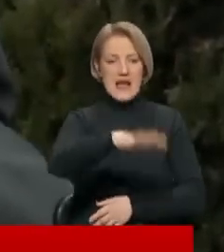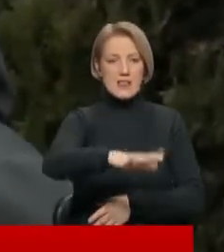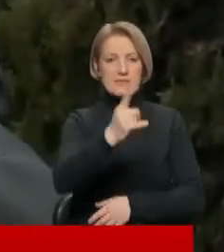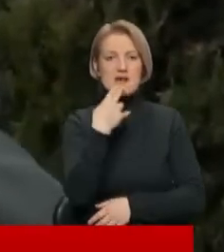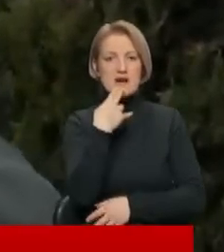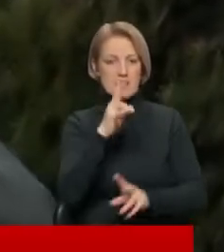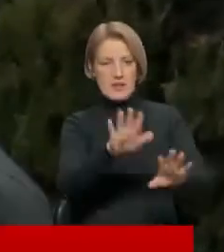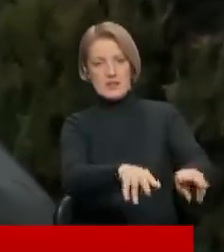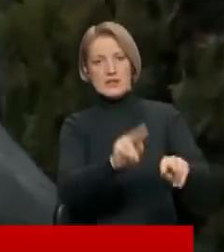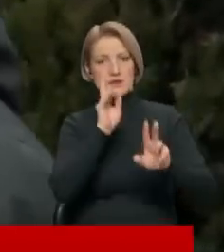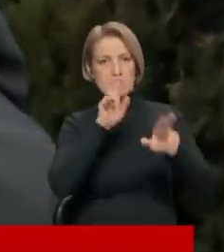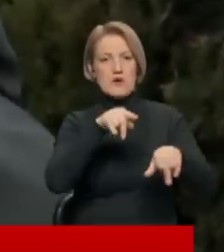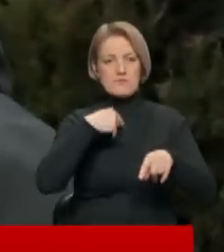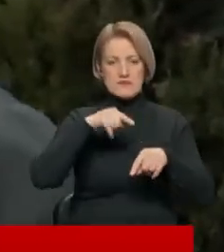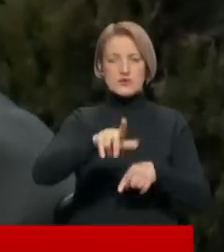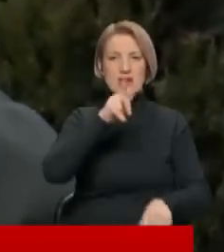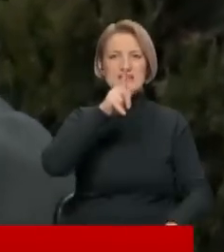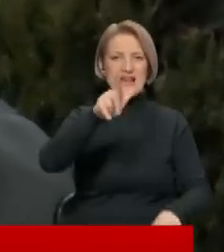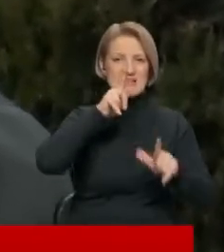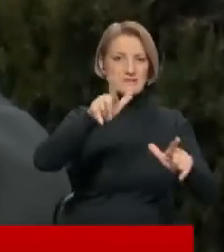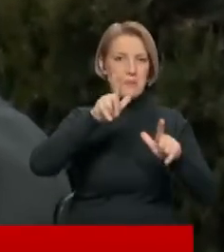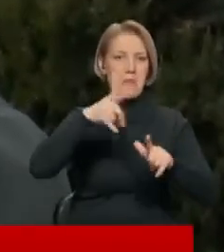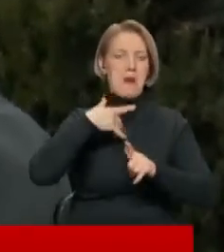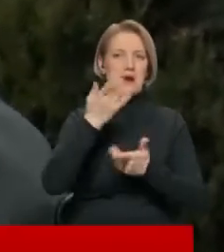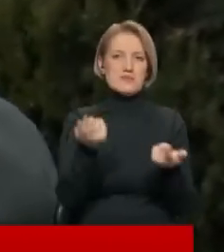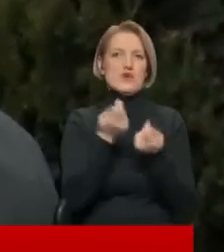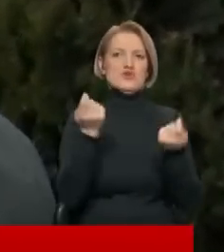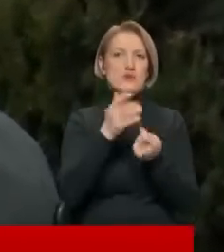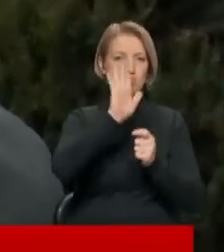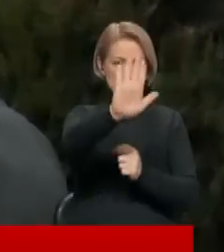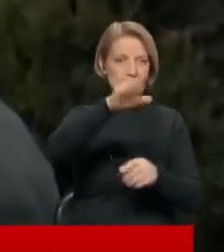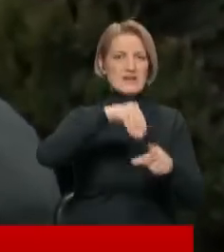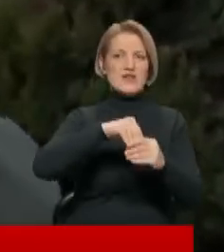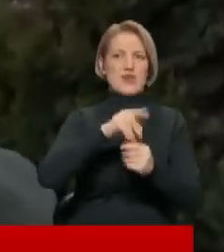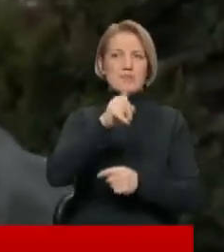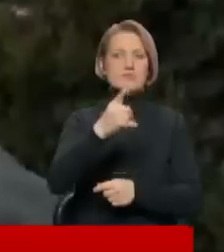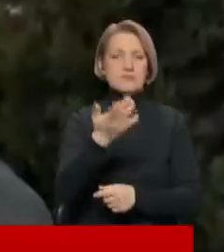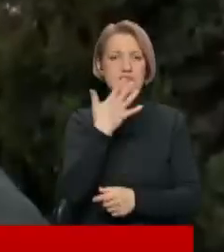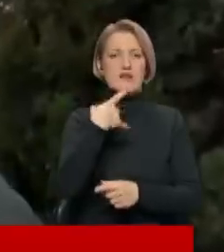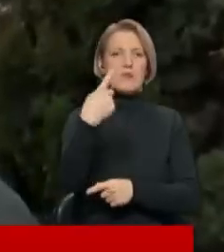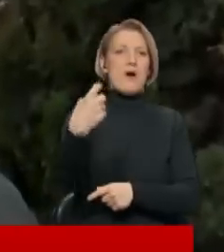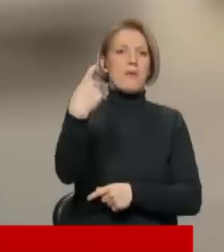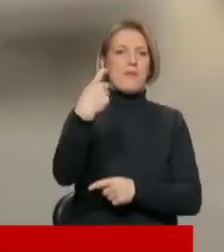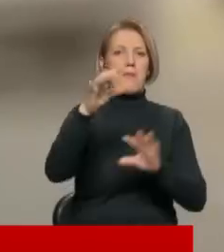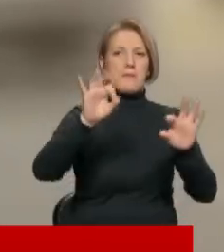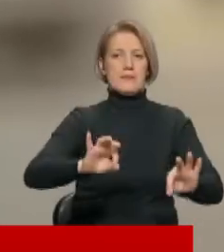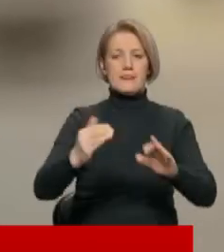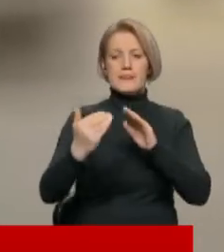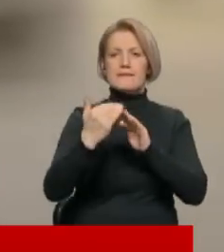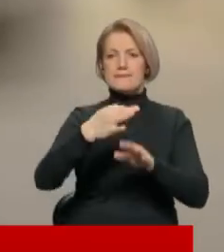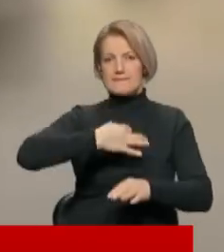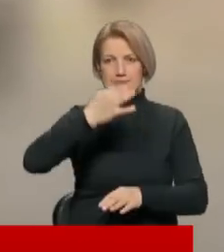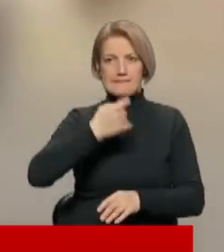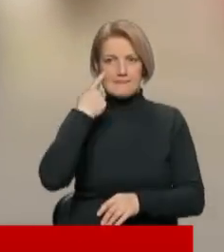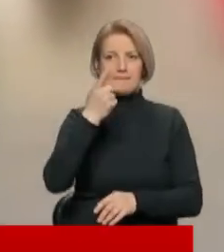kadının yattığını gördük Biz buradan sesli müdahale etmeye başladı durdurabilmek için bu sefer bize sıkmaya başladı komşusunu